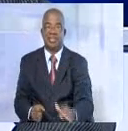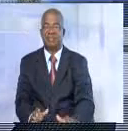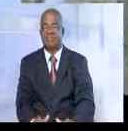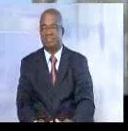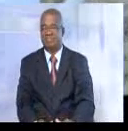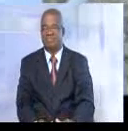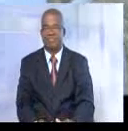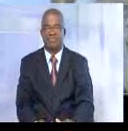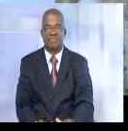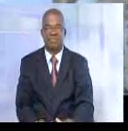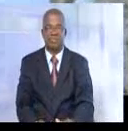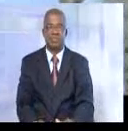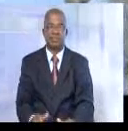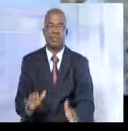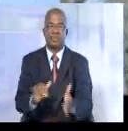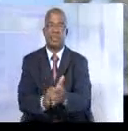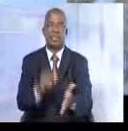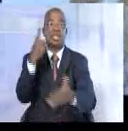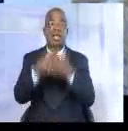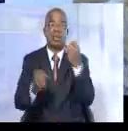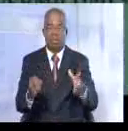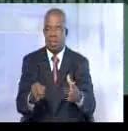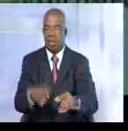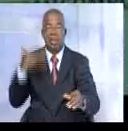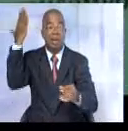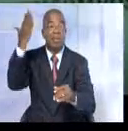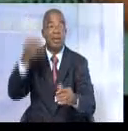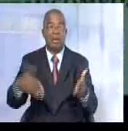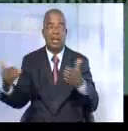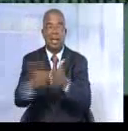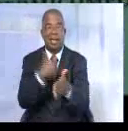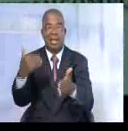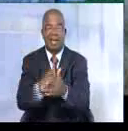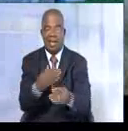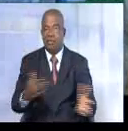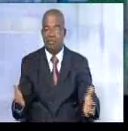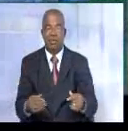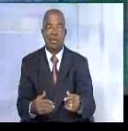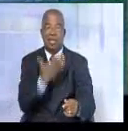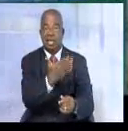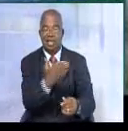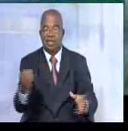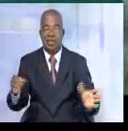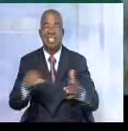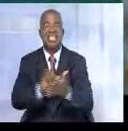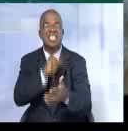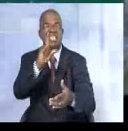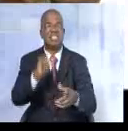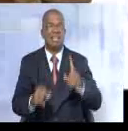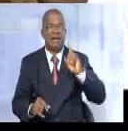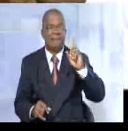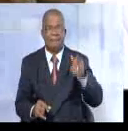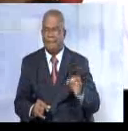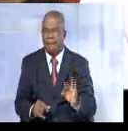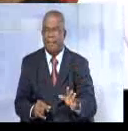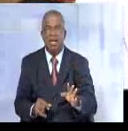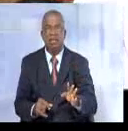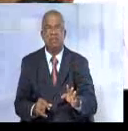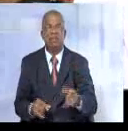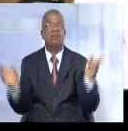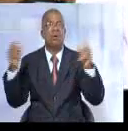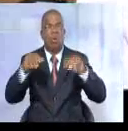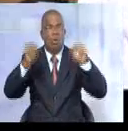Boifo. Bientôt, un nouvel entrant sur le marché pour la fertilisation du sol. Le vermicompost de coque de cacao